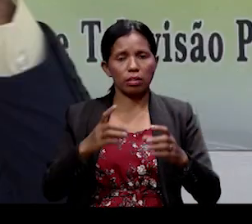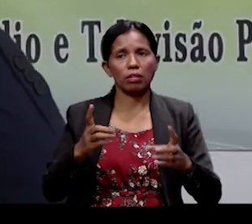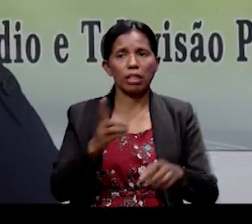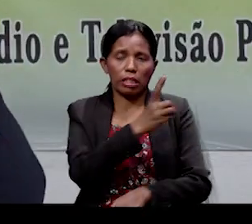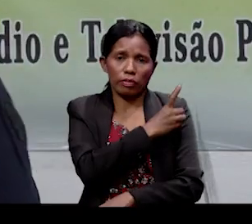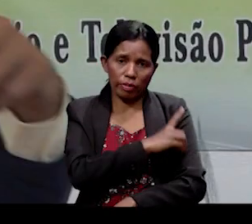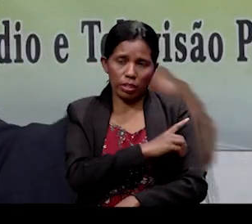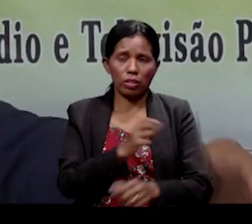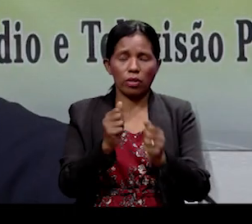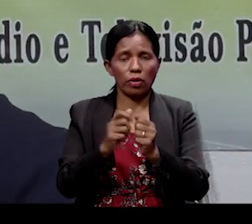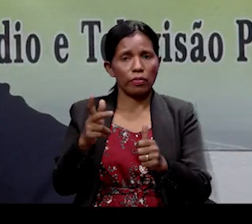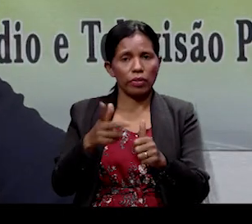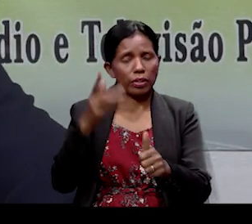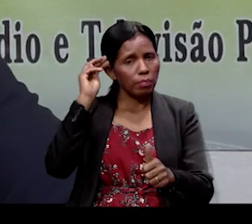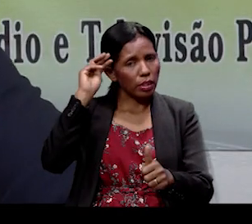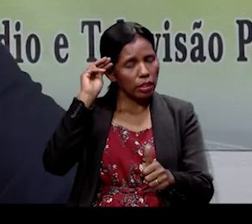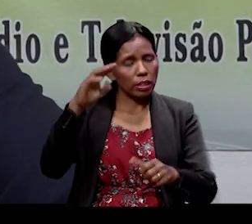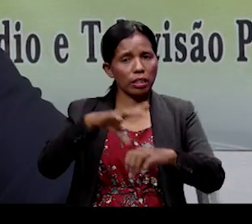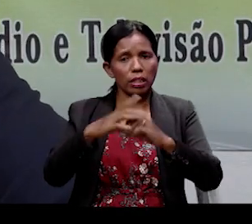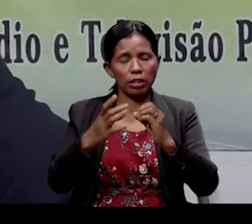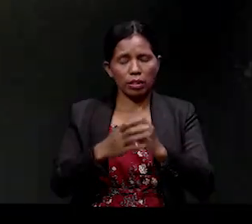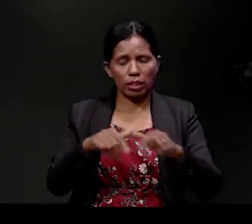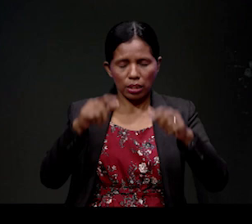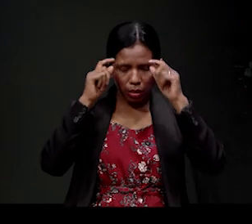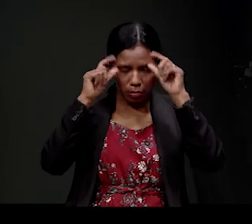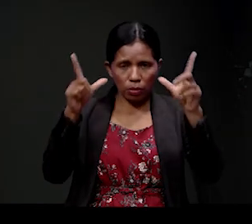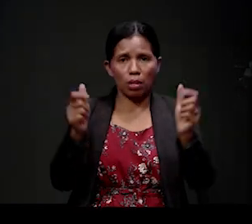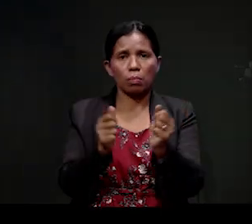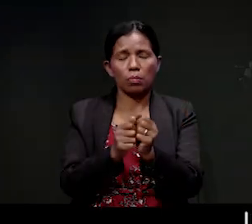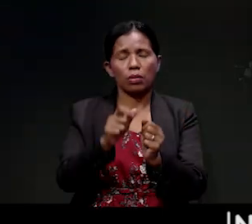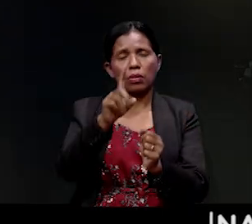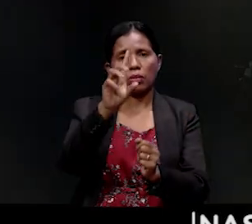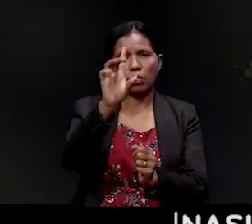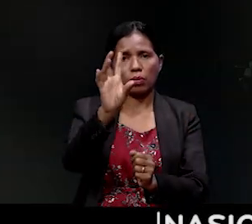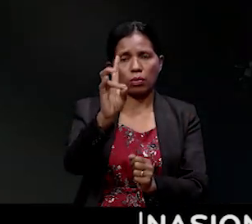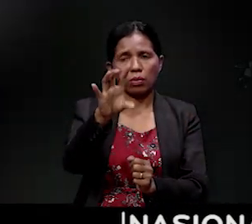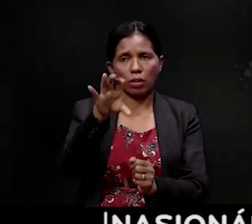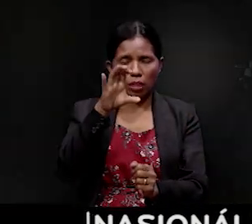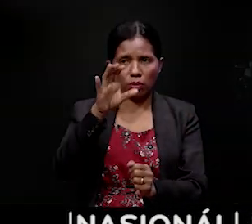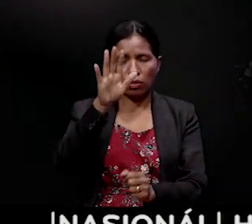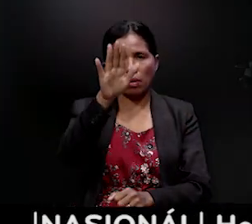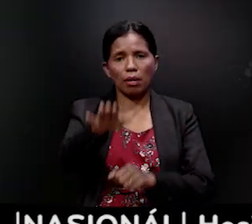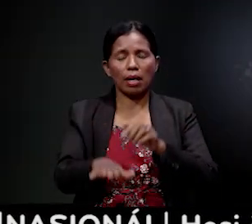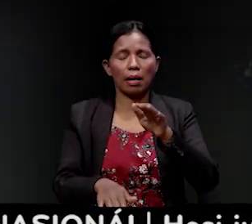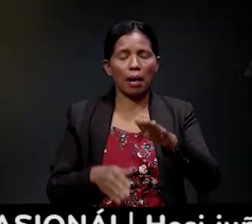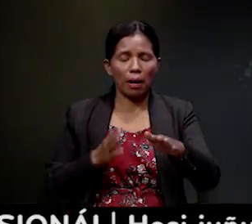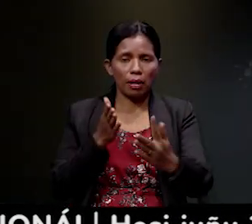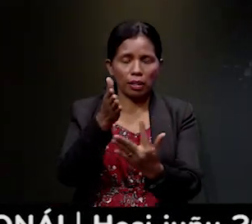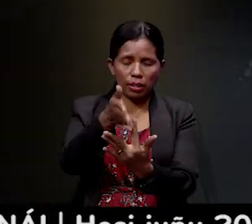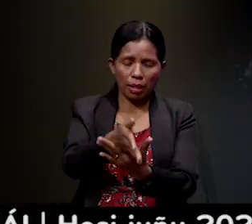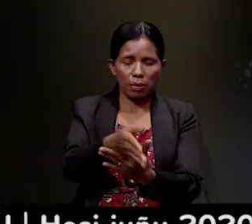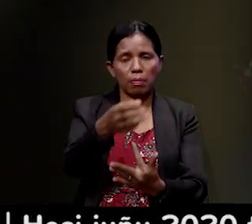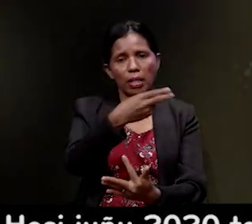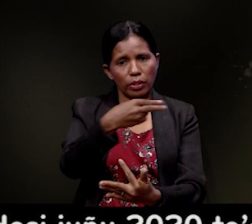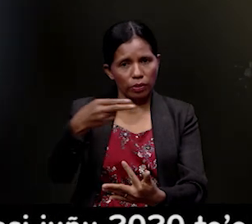ministro interior relata iha timoruan hamutuk atu shitu racing mak hakat ilegal iha fronteira raimaram ba